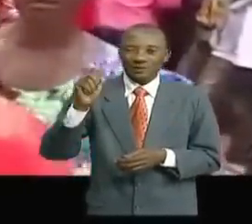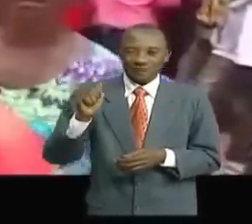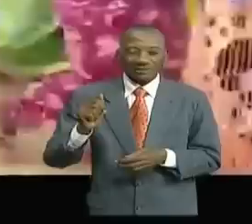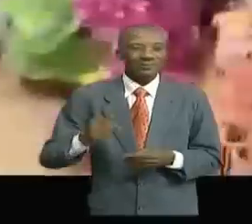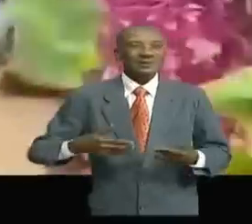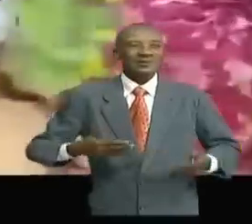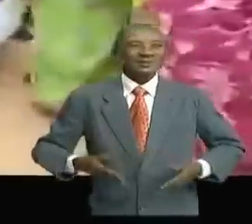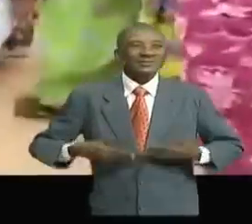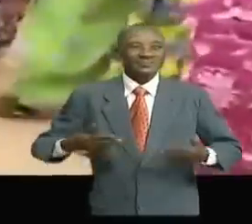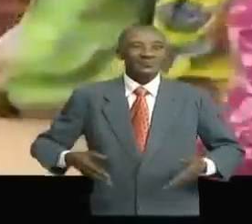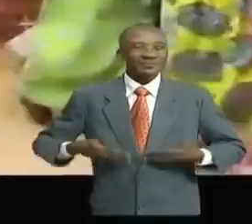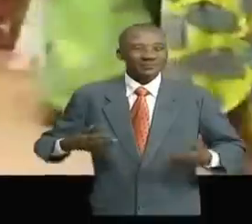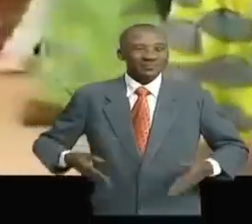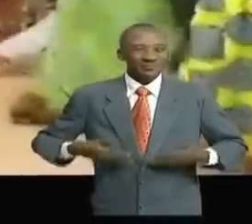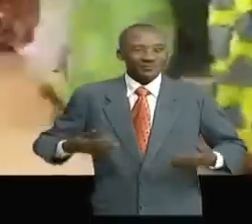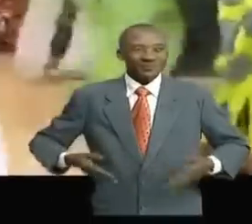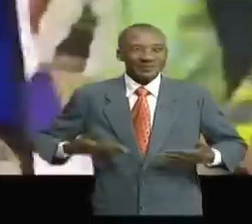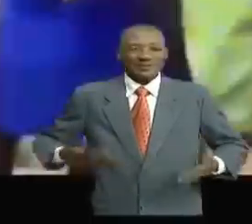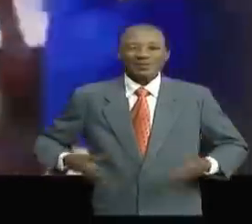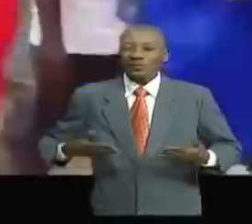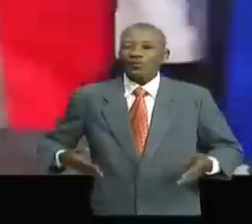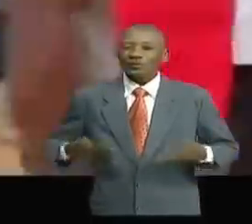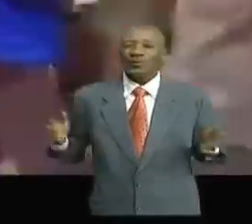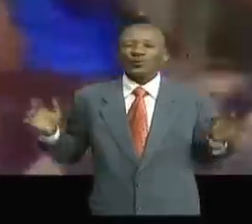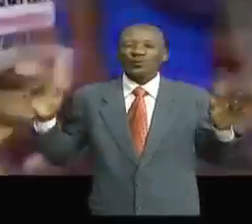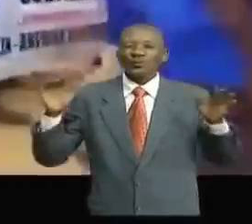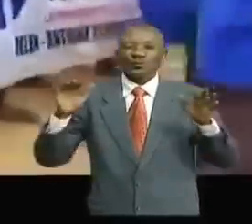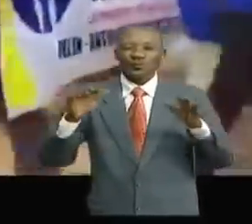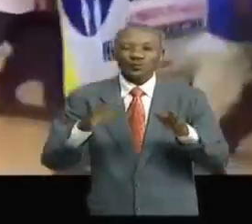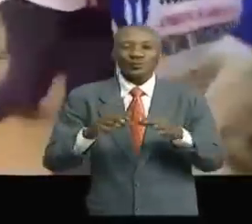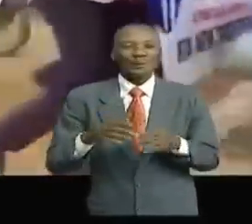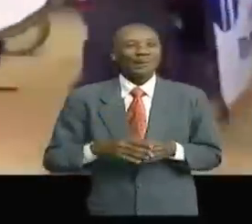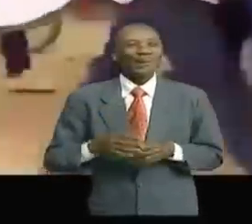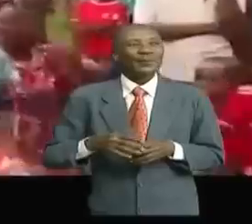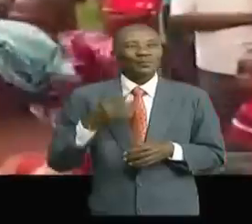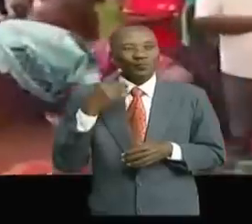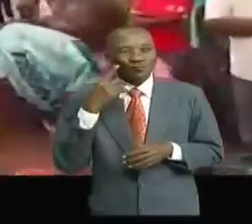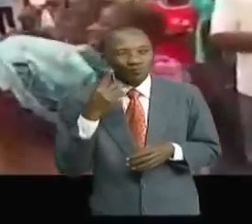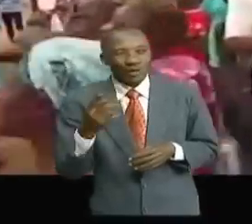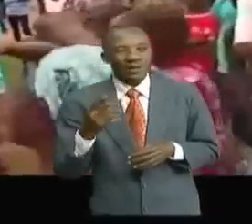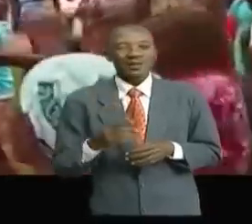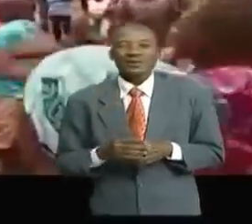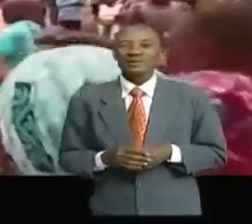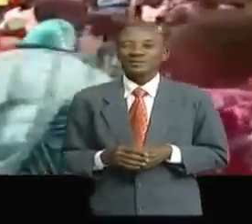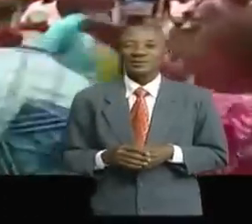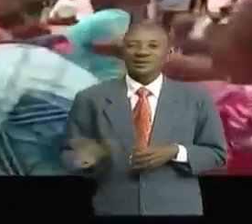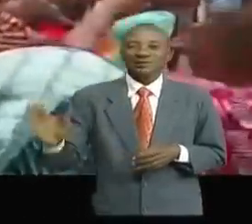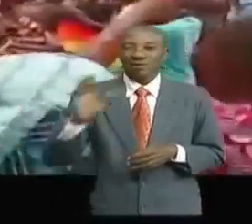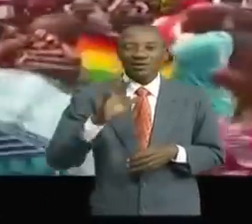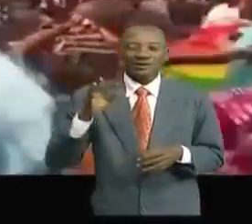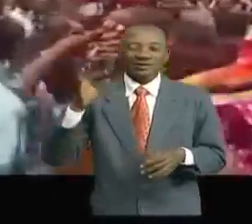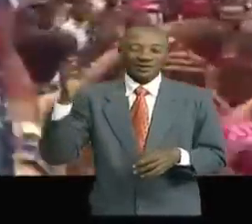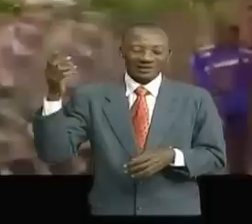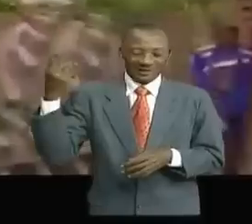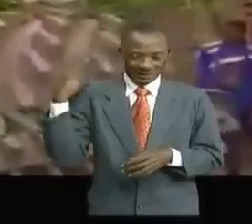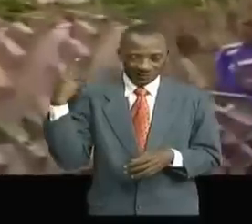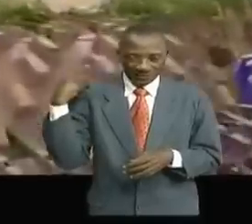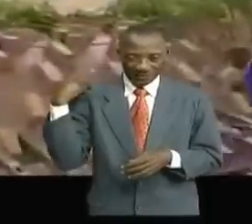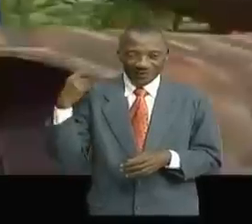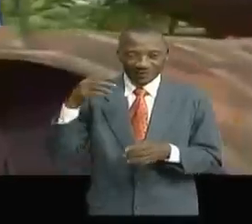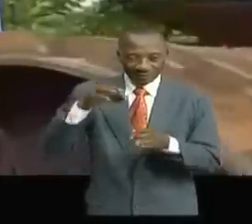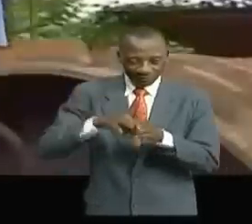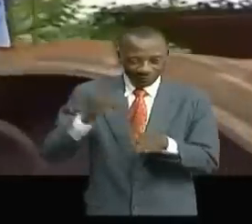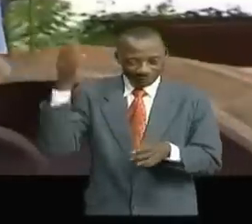amis de Ikouk, les papas, ont pris d'assaut les routes et avenues de cette contrée avec les chants de gloire pour accueillir un